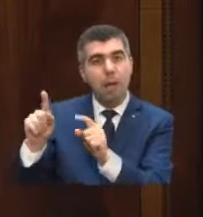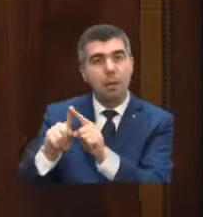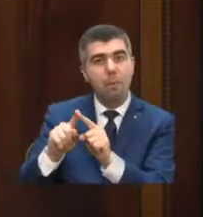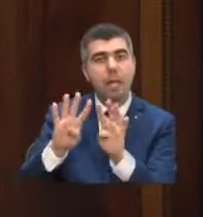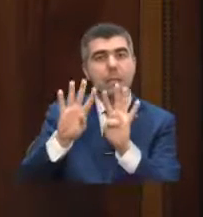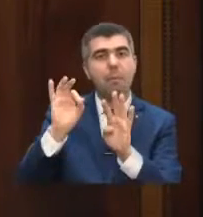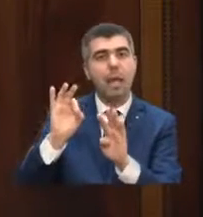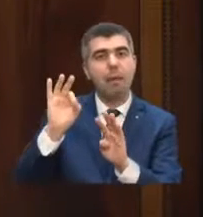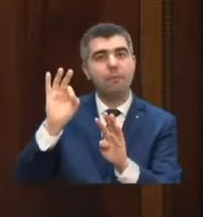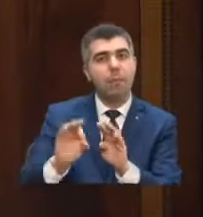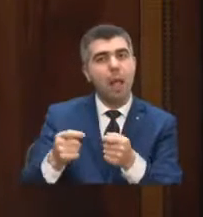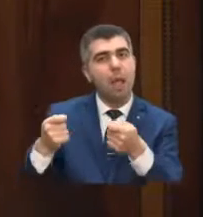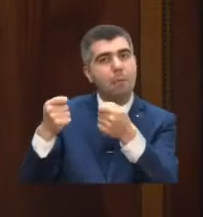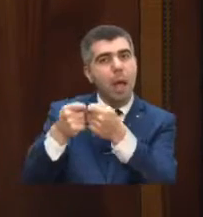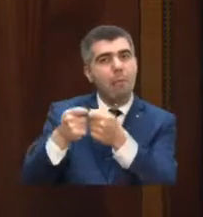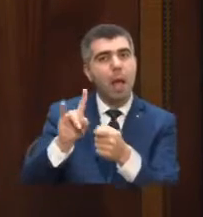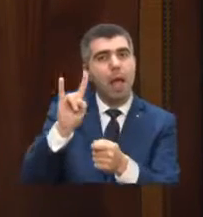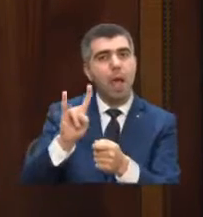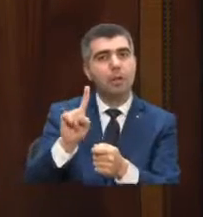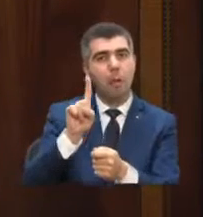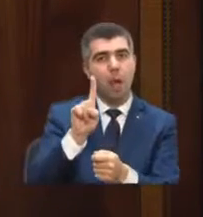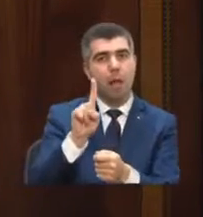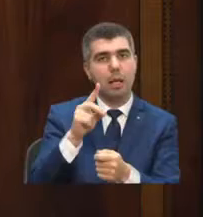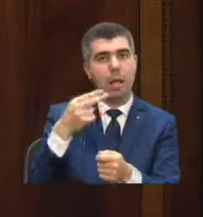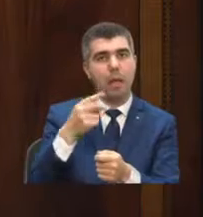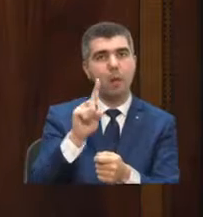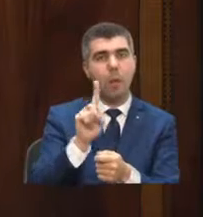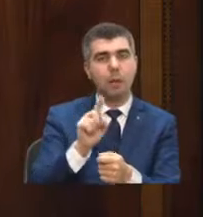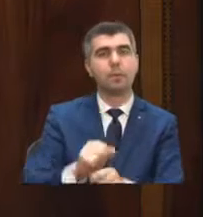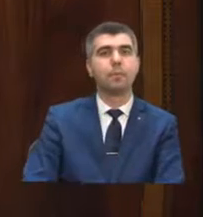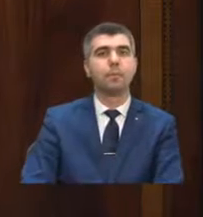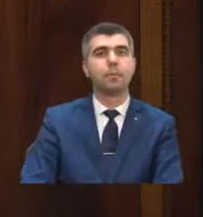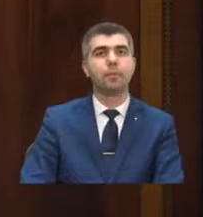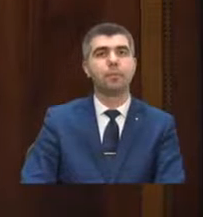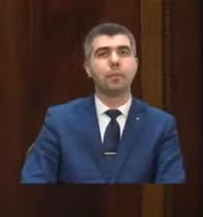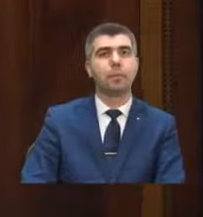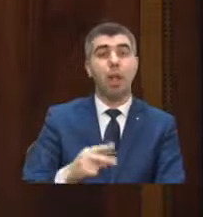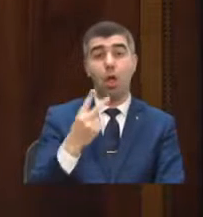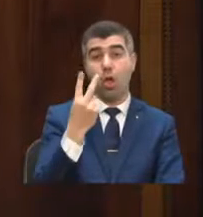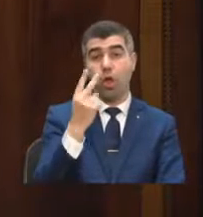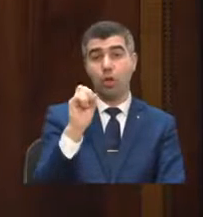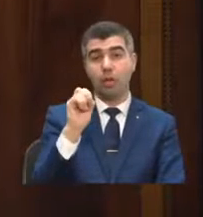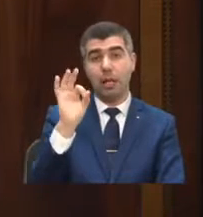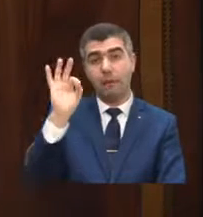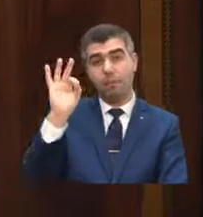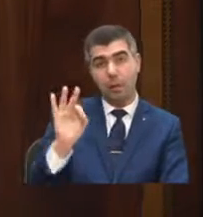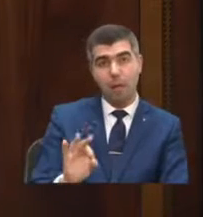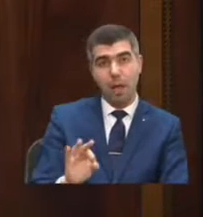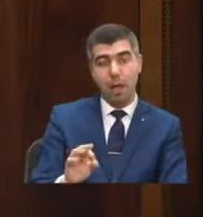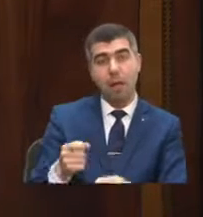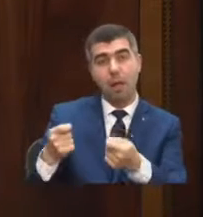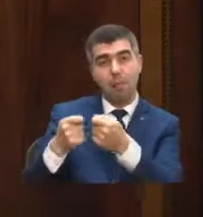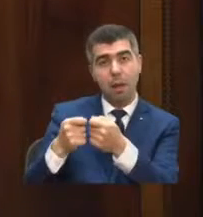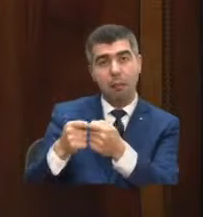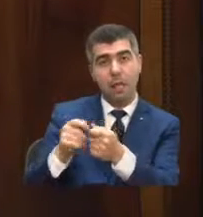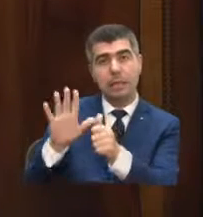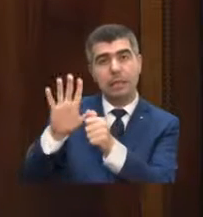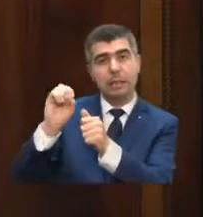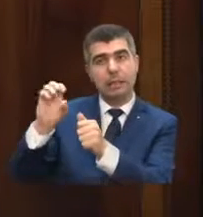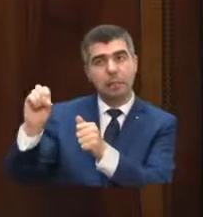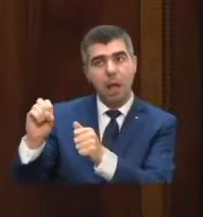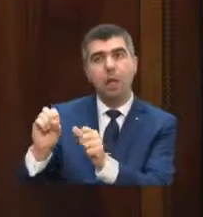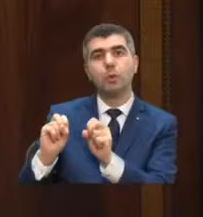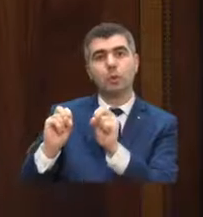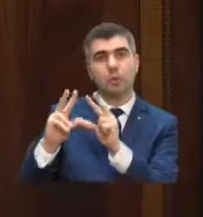80% فيها H1N1، ماشي 80% لو سمحتوا، 20% هاد 600 هما اللي عندهم الفيروس، يعني